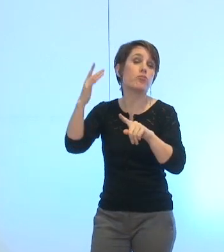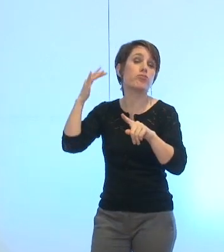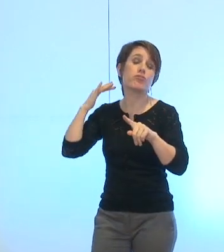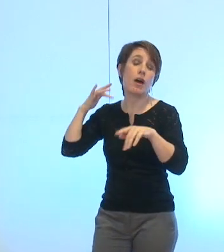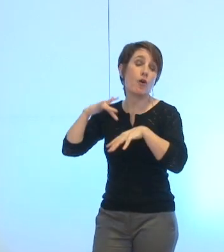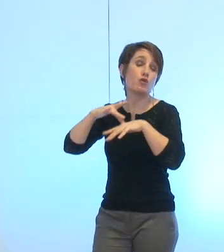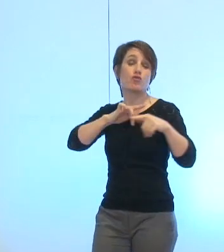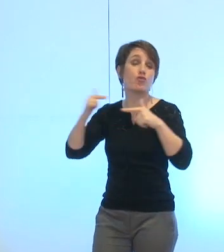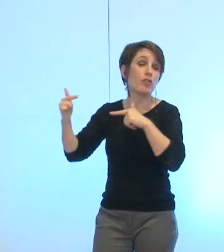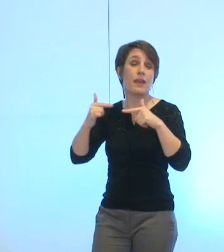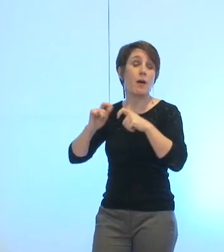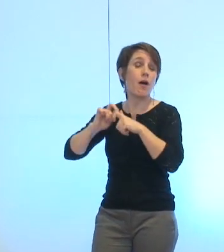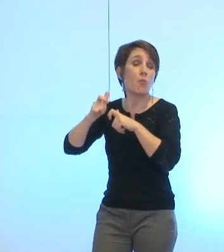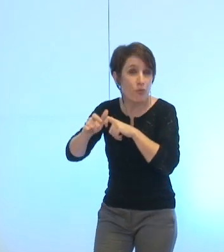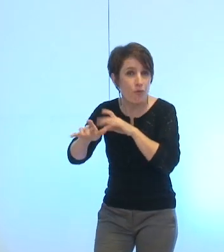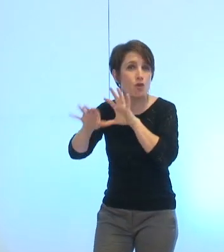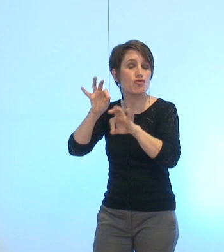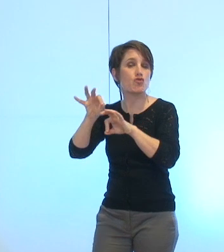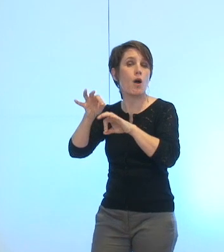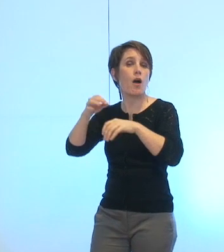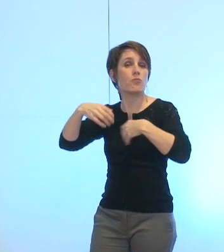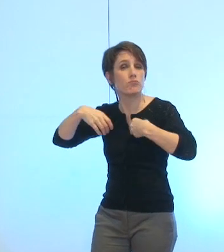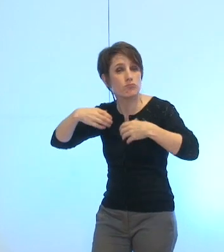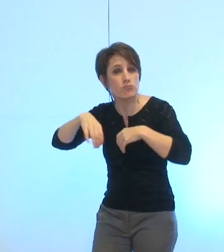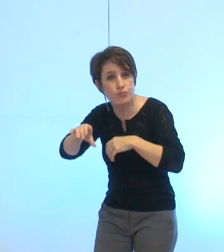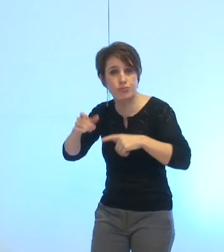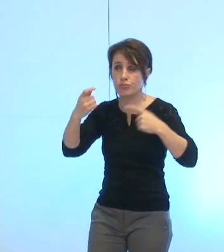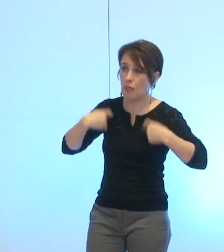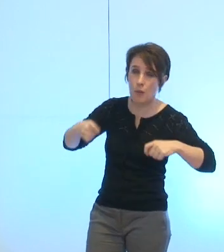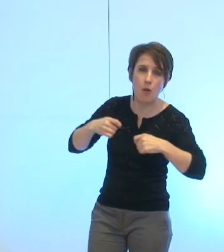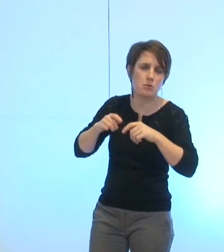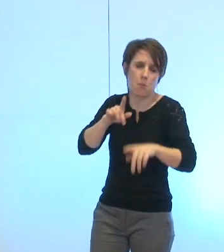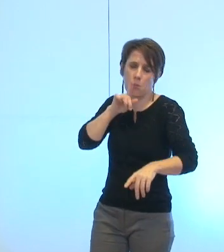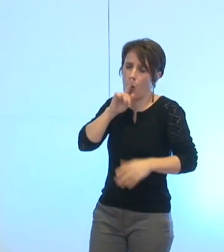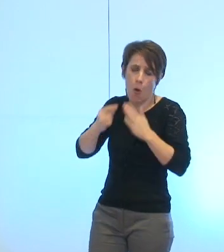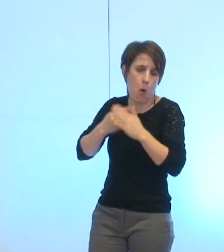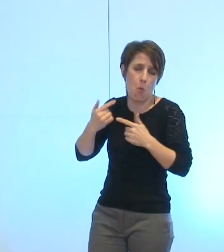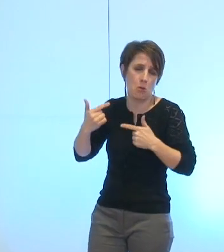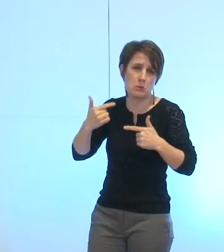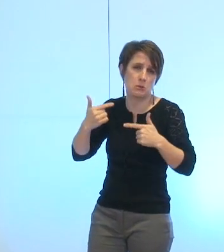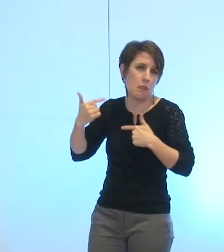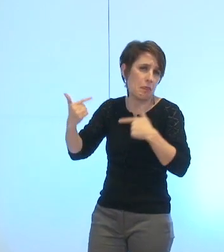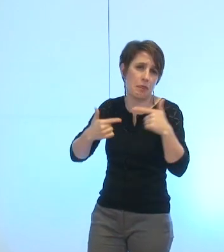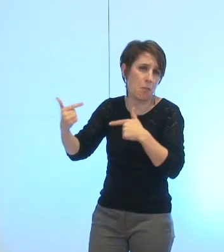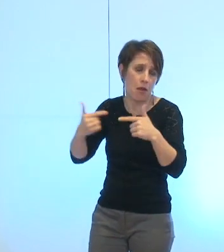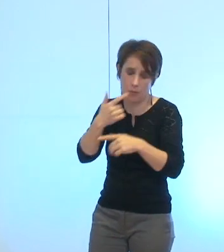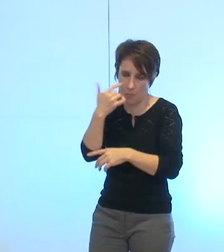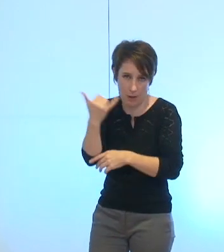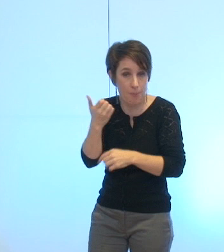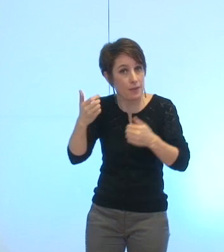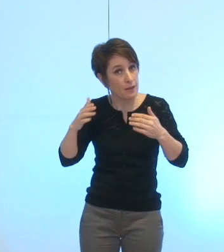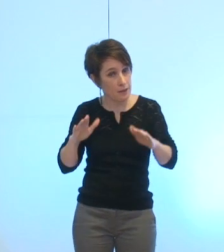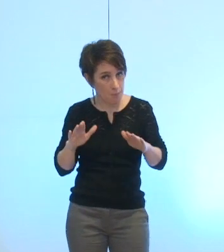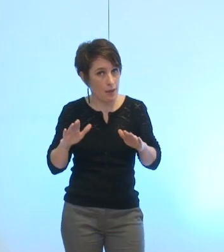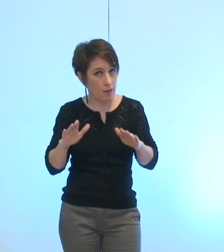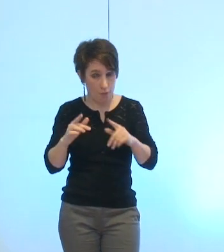choix mais bien d'en comprendre leurs conséquences et leurs traduction financière dans le contexte que